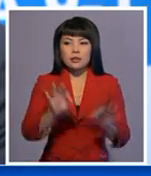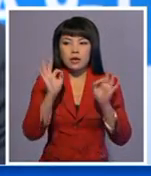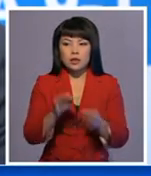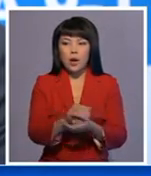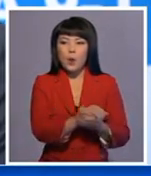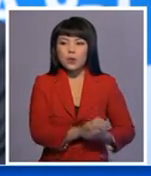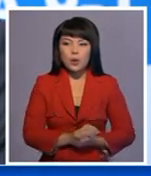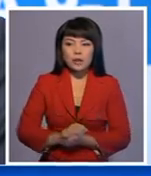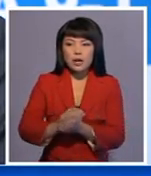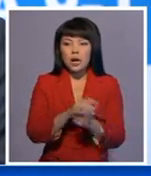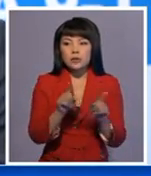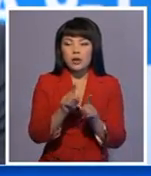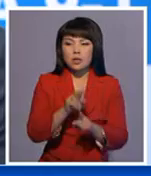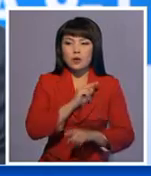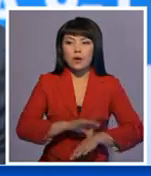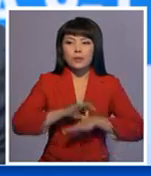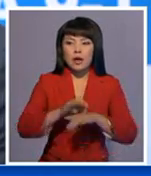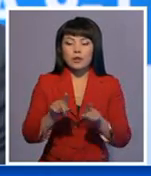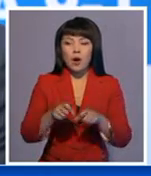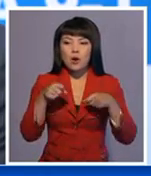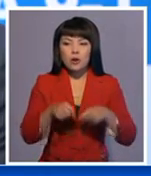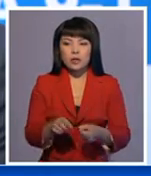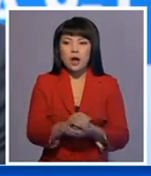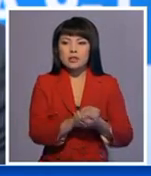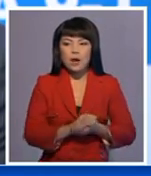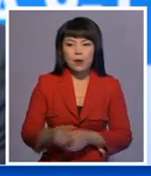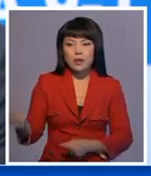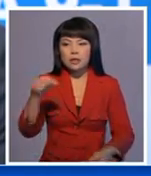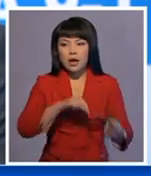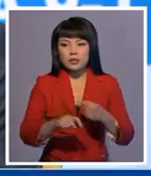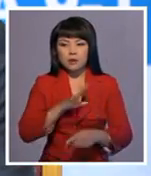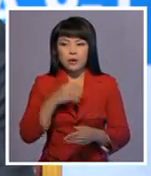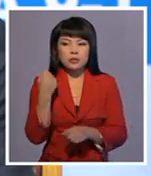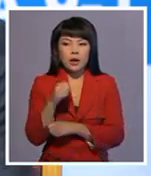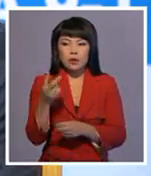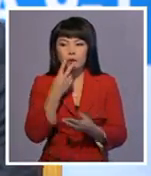достастық елдерінің құқық қорғау саласы айтарлықтай өзара ынтымақтастық орнатып, жемісті нәтижелер көрсетуде.